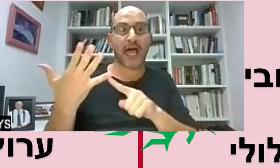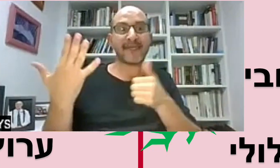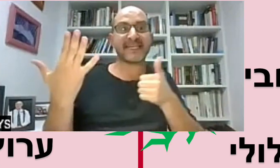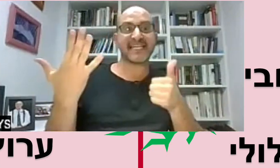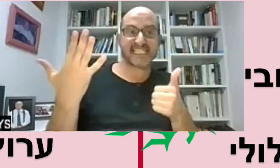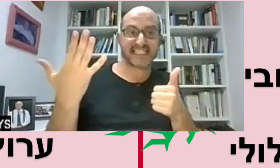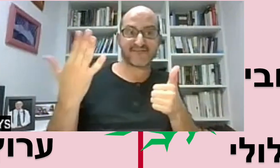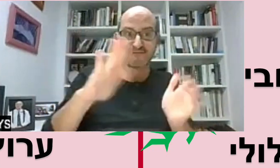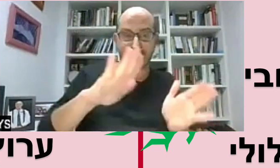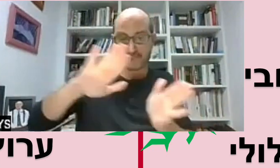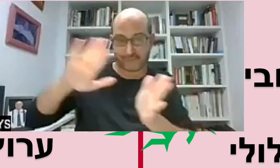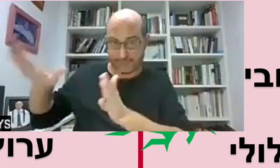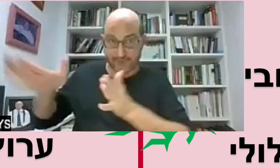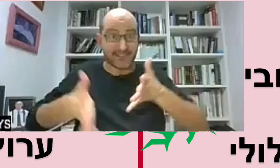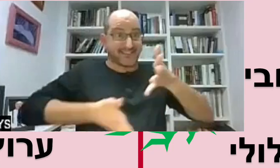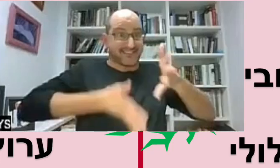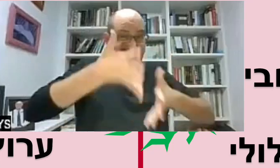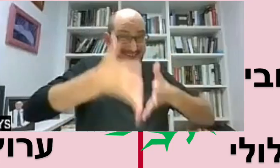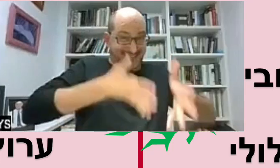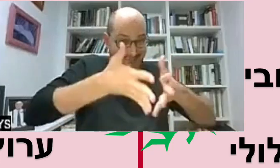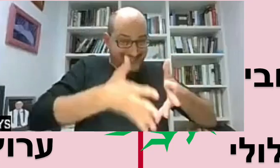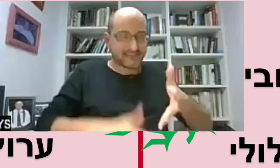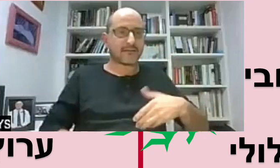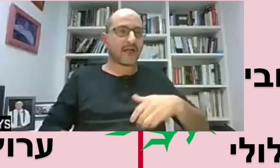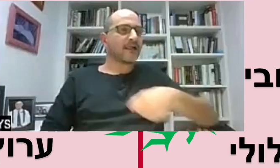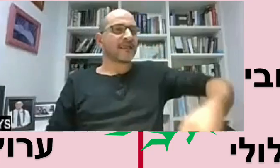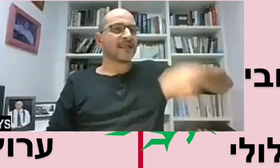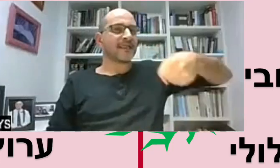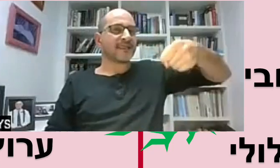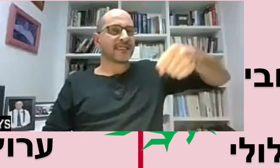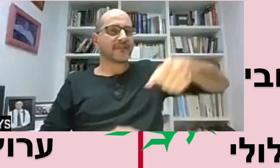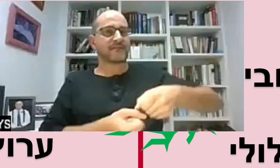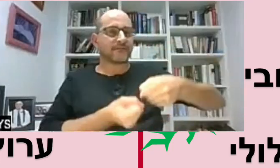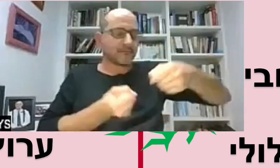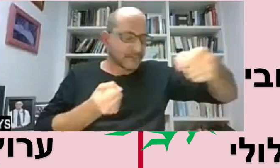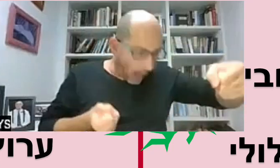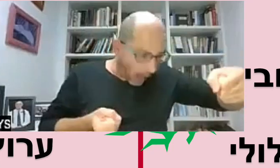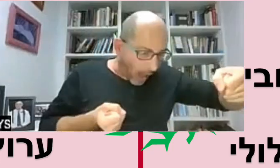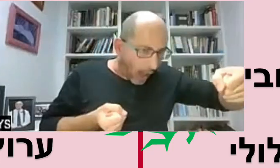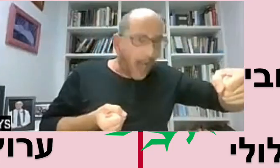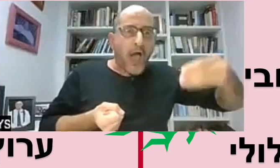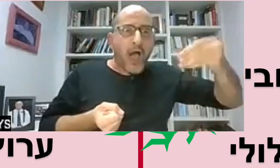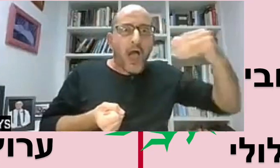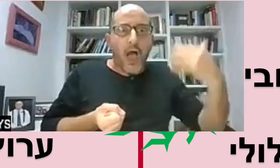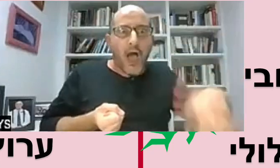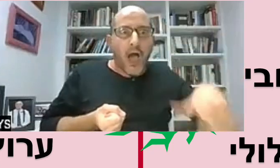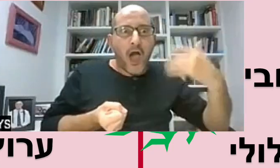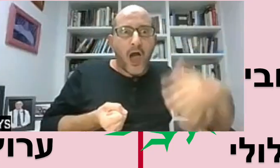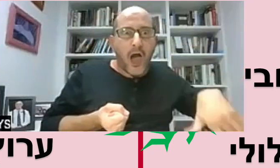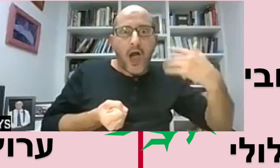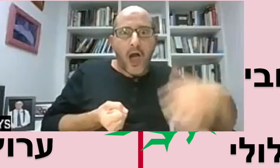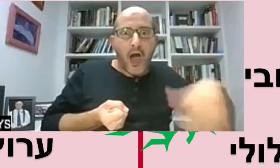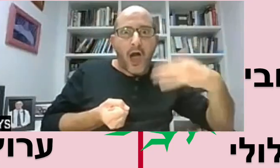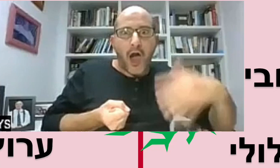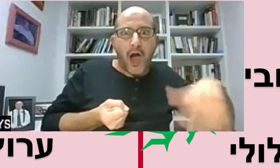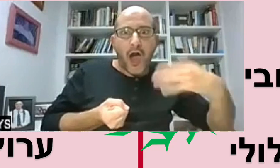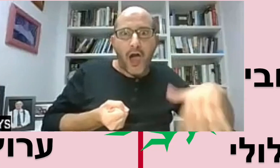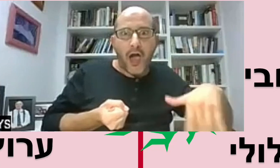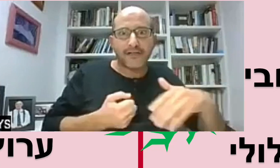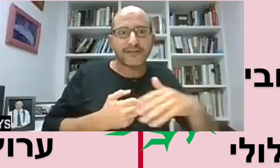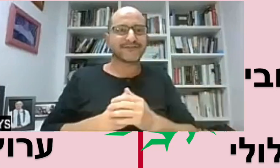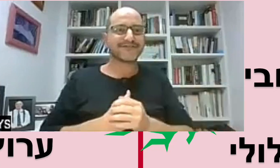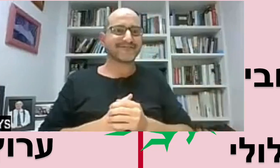התיק והופתעתי לראות כמה כסף יש. אז בשפת הסימנים זה פשוט, לוקחים את התיק, פותחים אותו, וואו, כמה